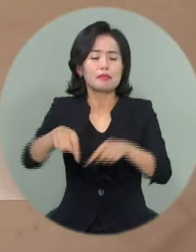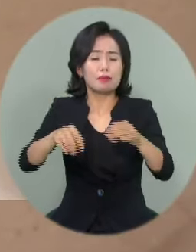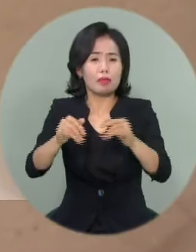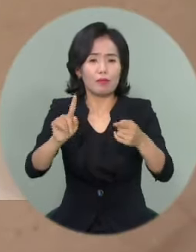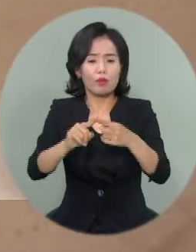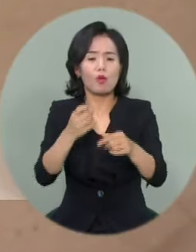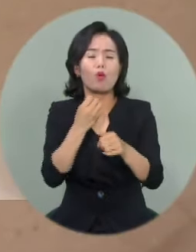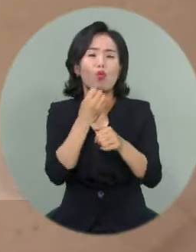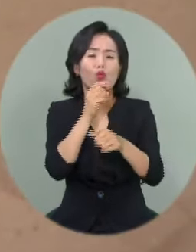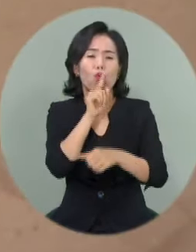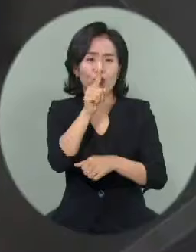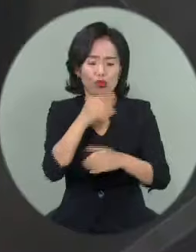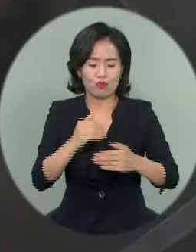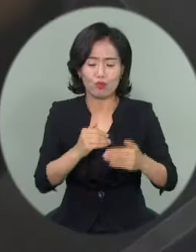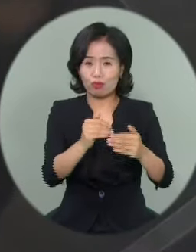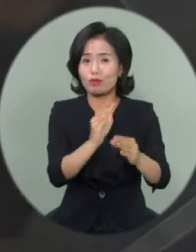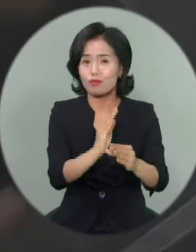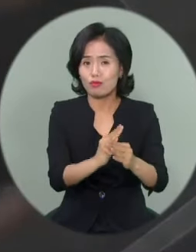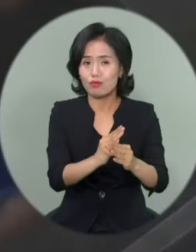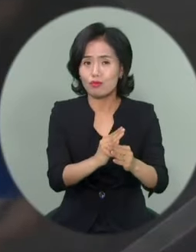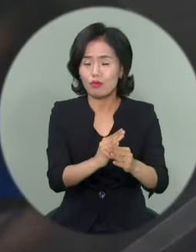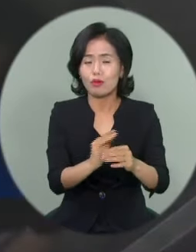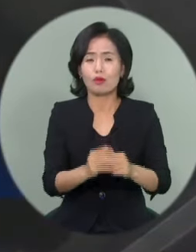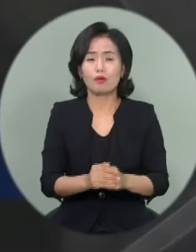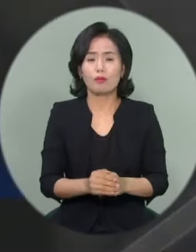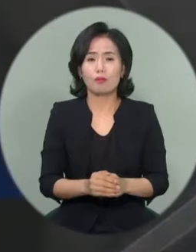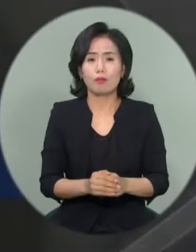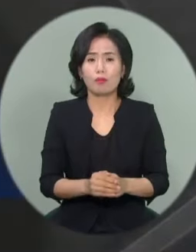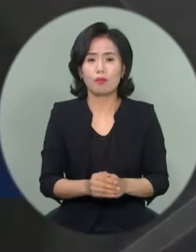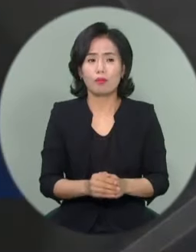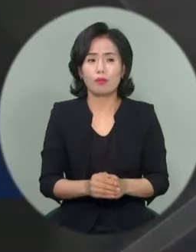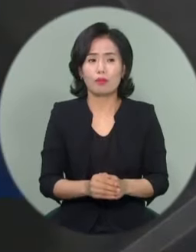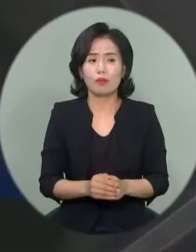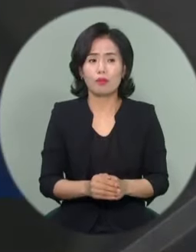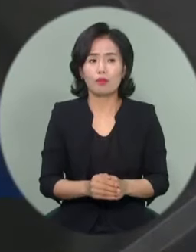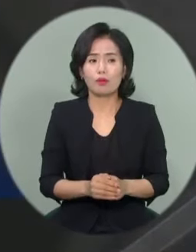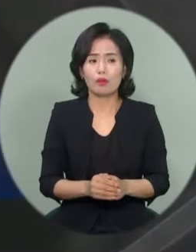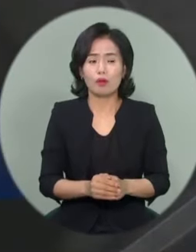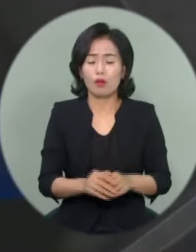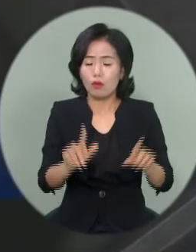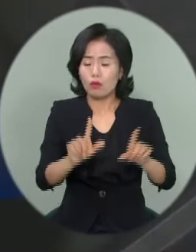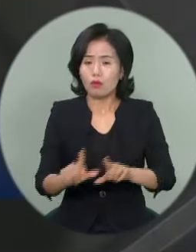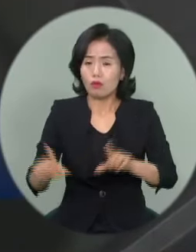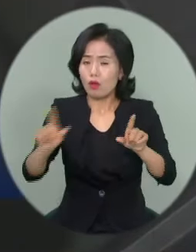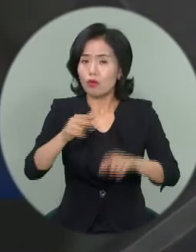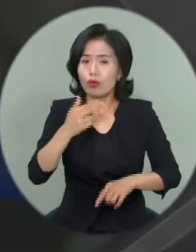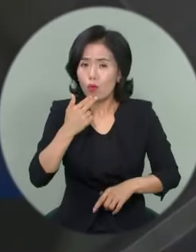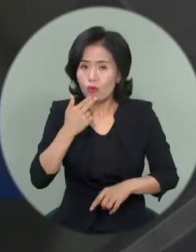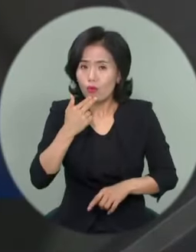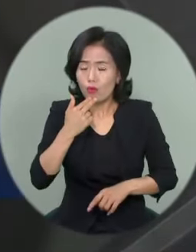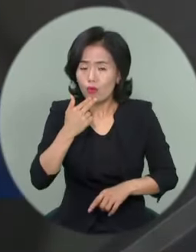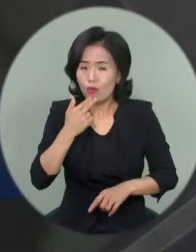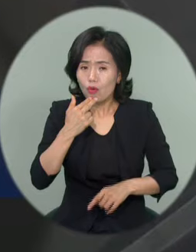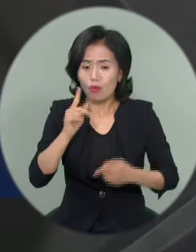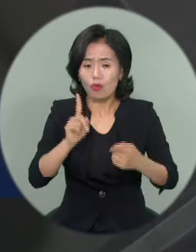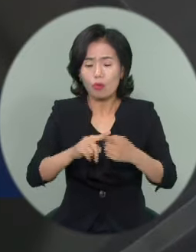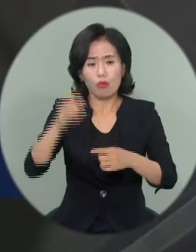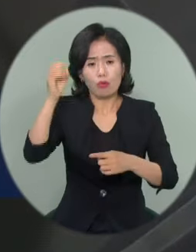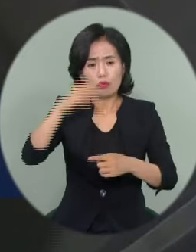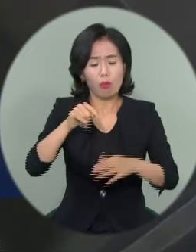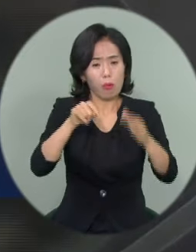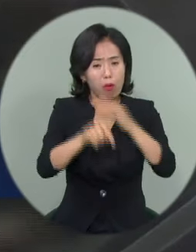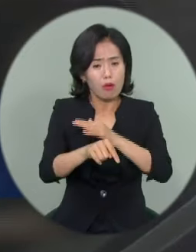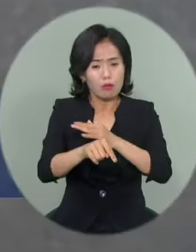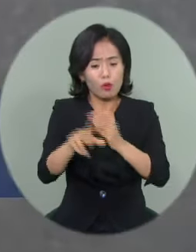고소를 준비하고 있습니다 입 안 살면은 이거 교체하고 문제 없었던 것처럼 조용히 와서 나가자 이런 식으로 온 거죠